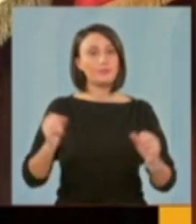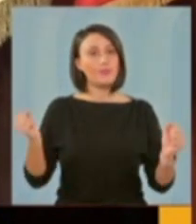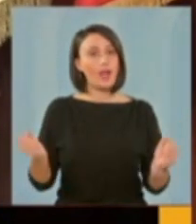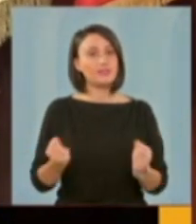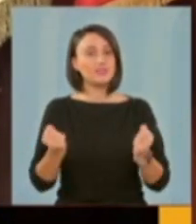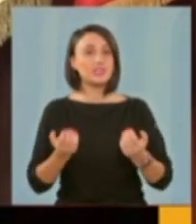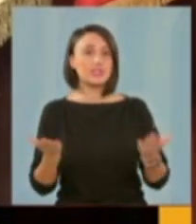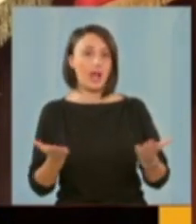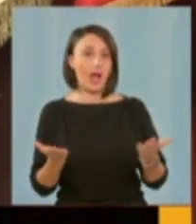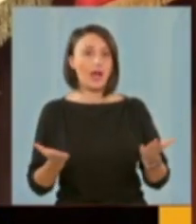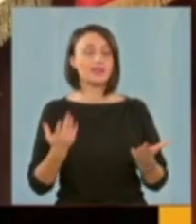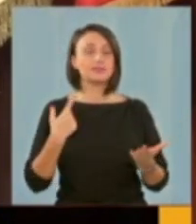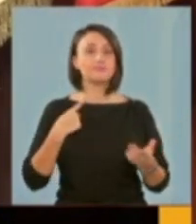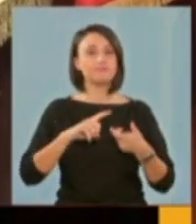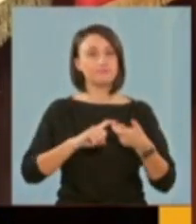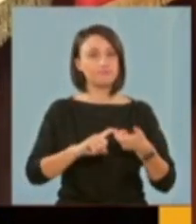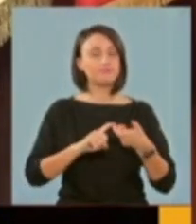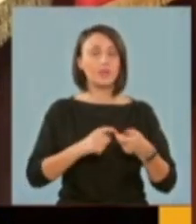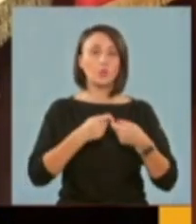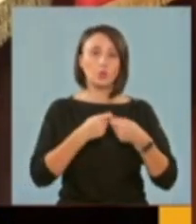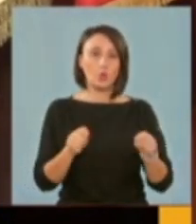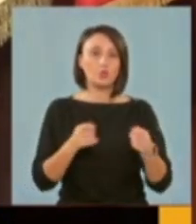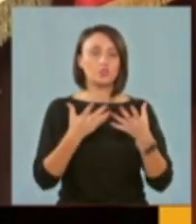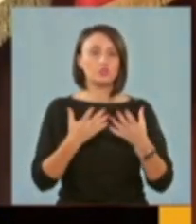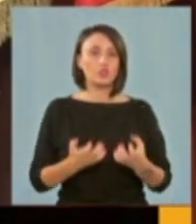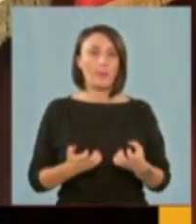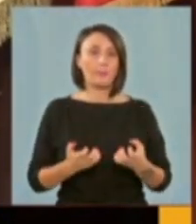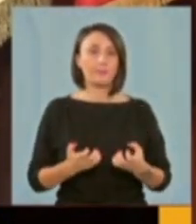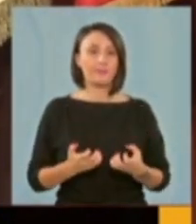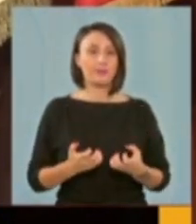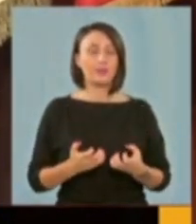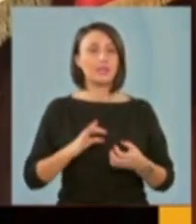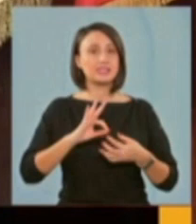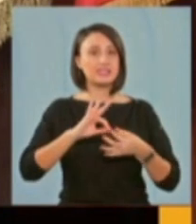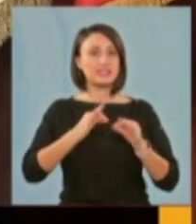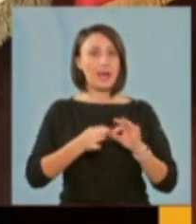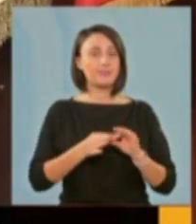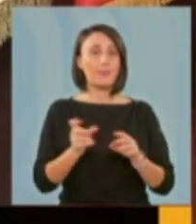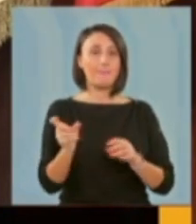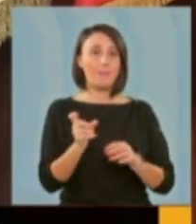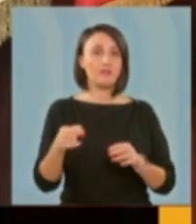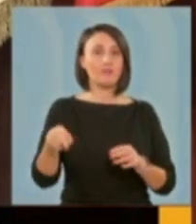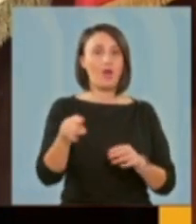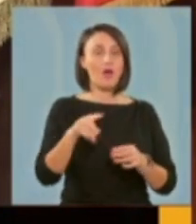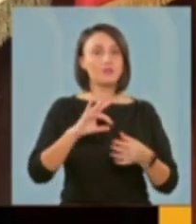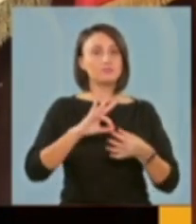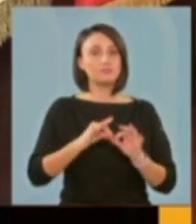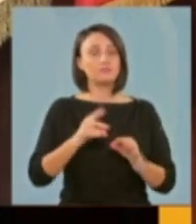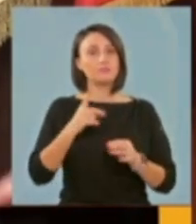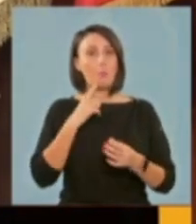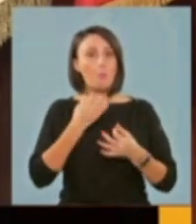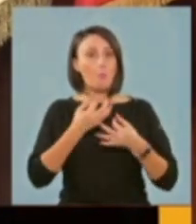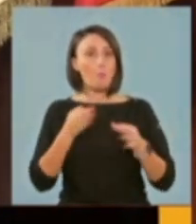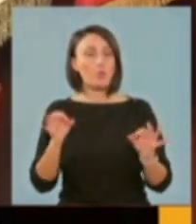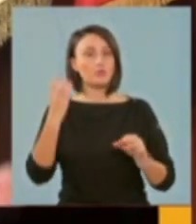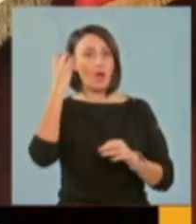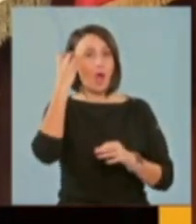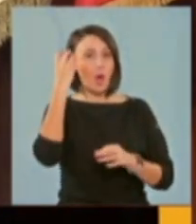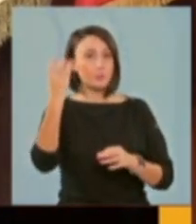activități care țin de tot ceea ce presupune partea aceasta de modernizare a